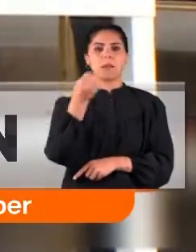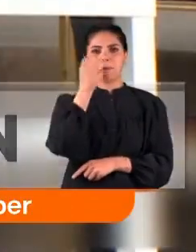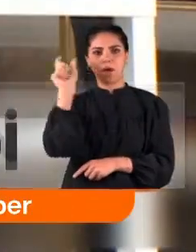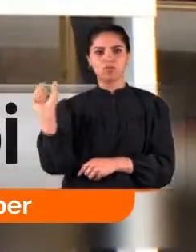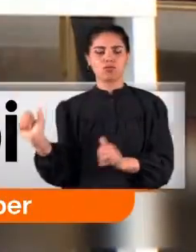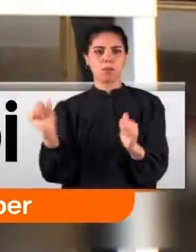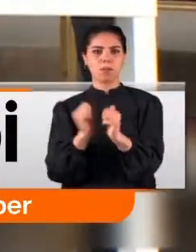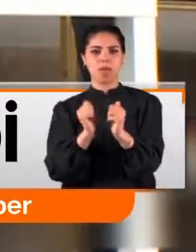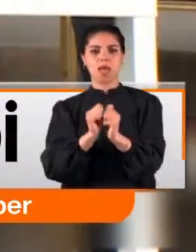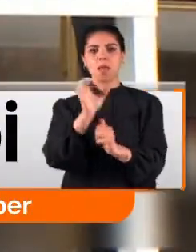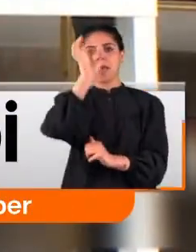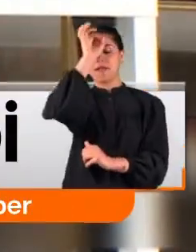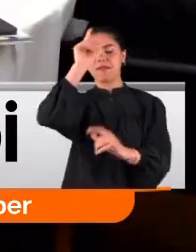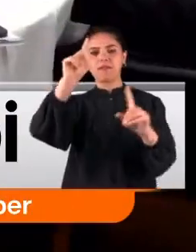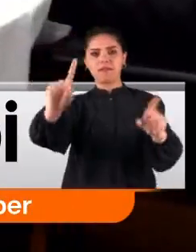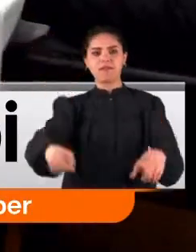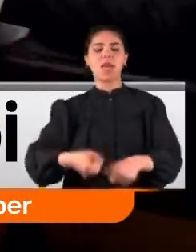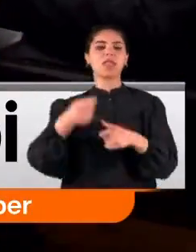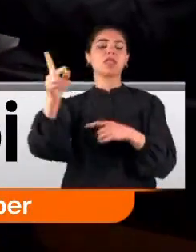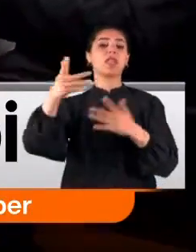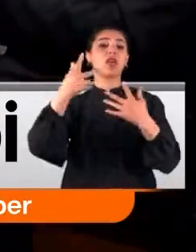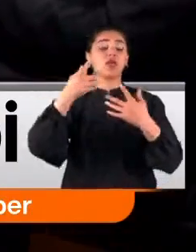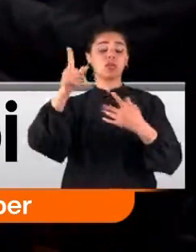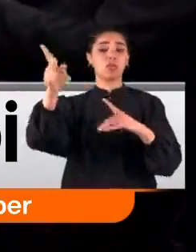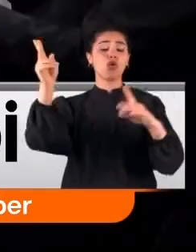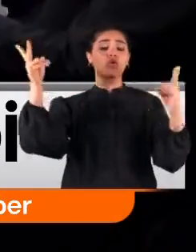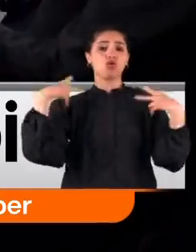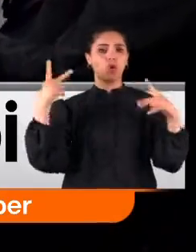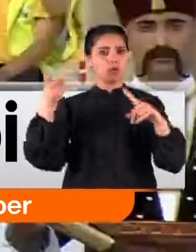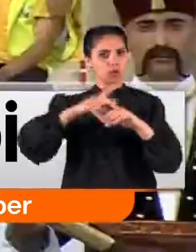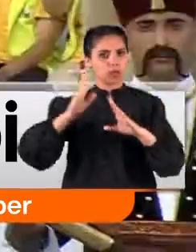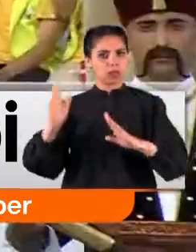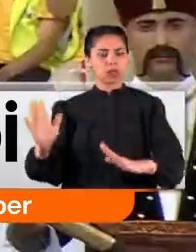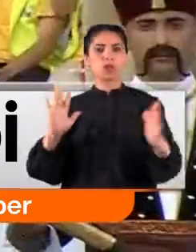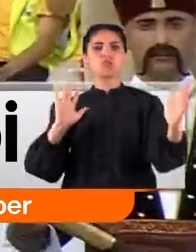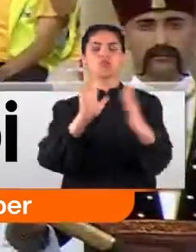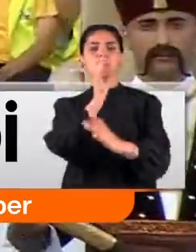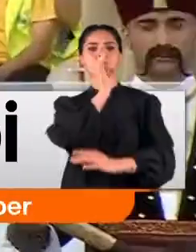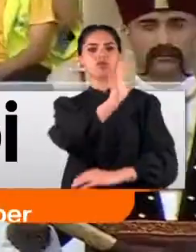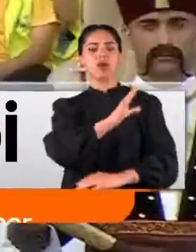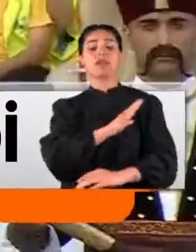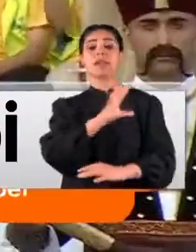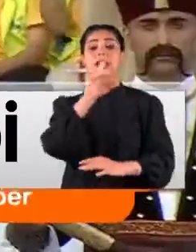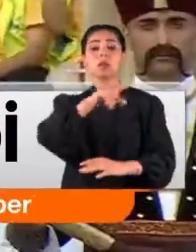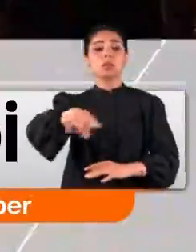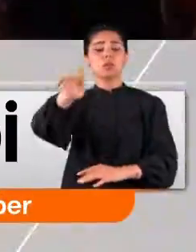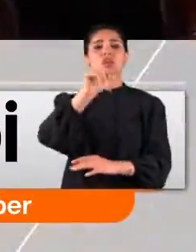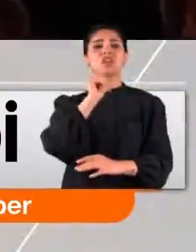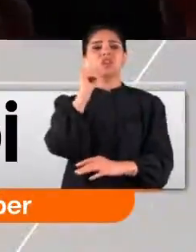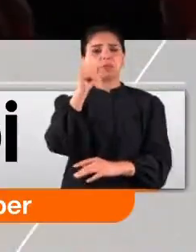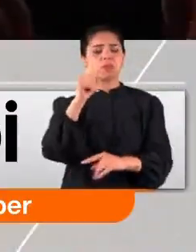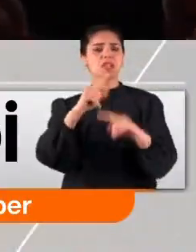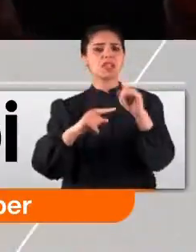ile birlikte fetih şölenine katıldı. Muhalefete bir çağrıyla başladı sözlerine. Hiçbir siyasi çıkar hevesi